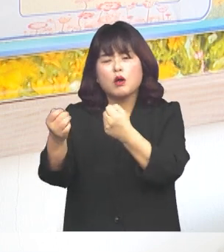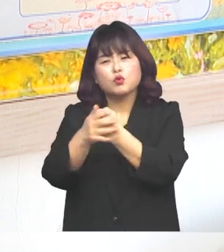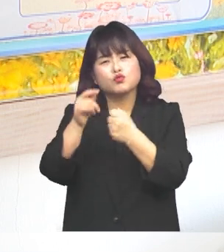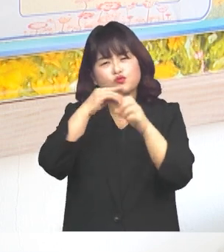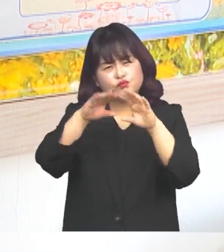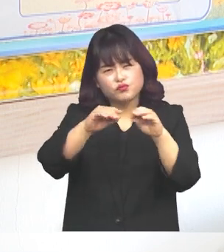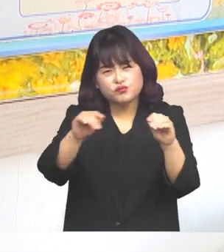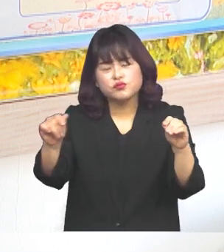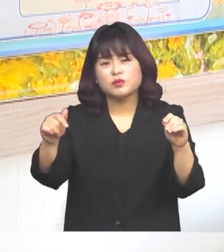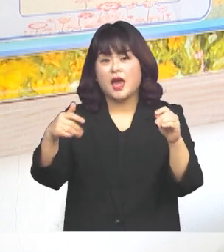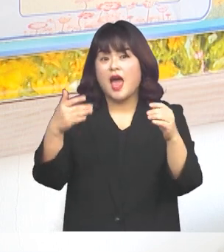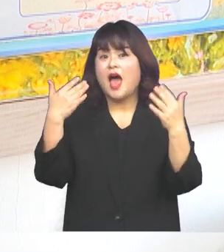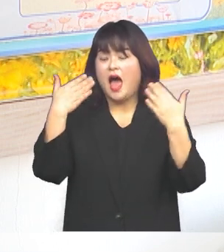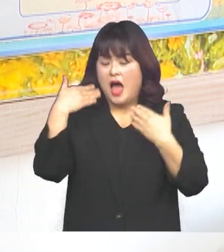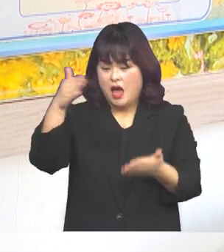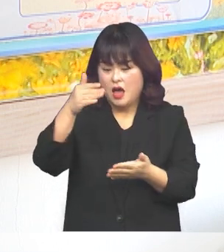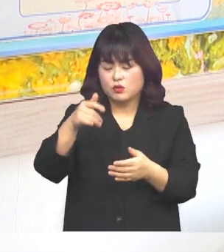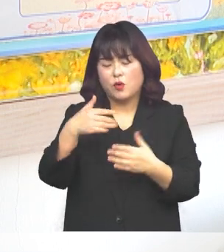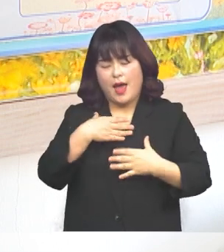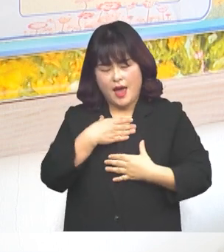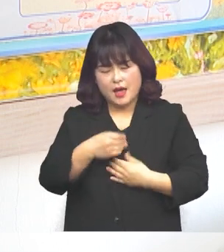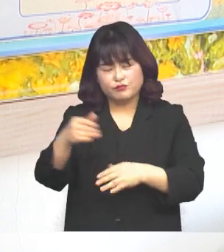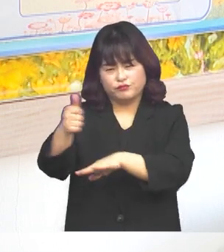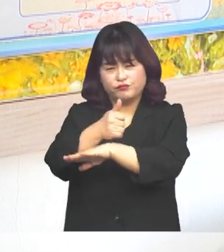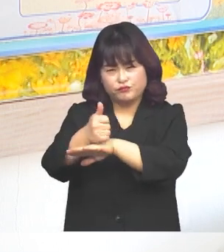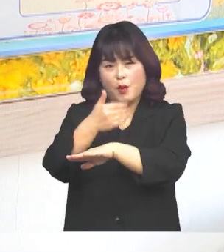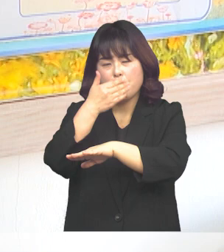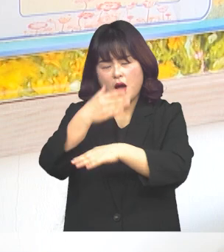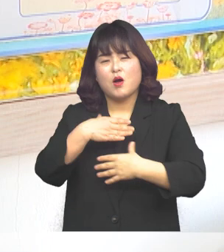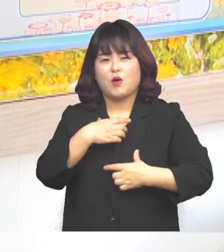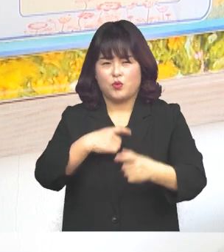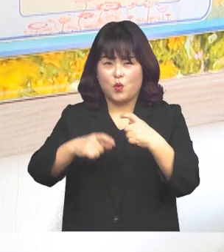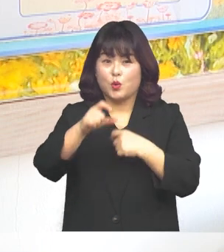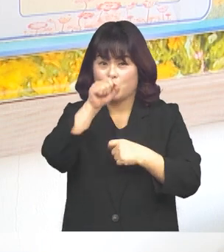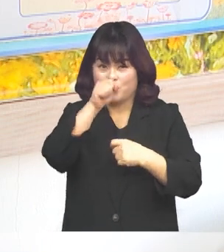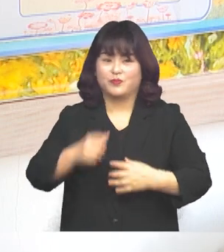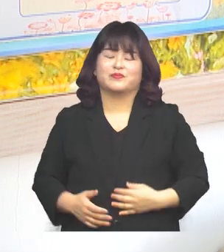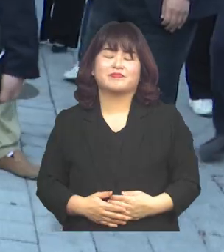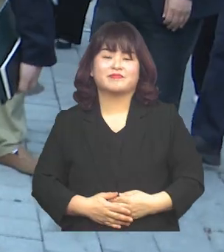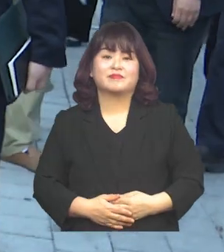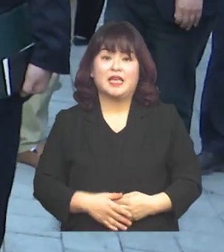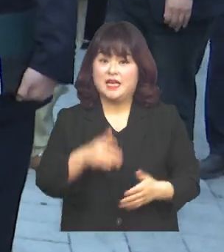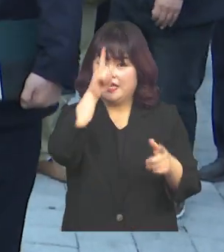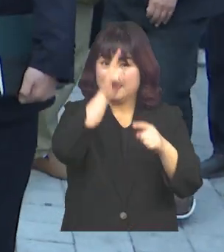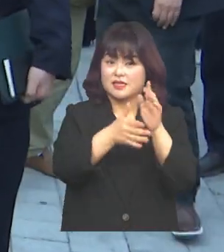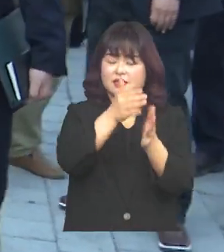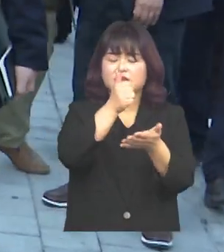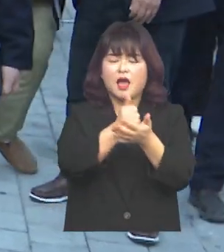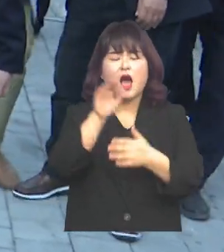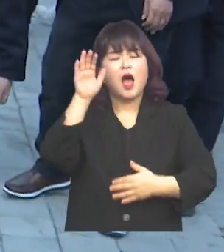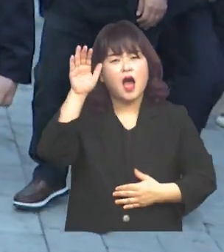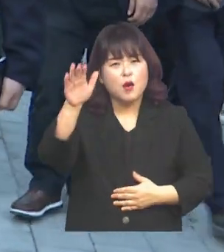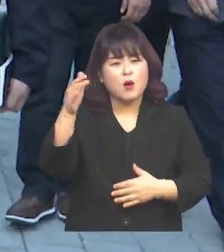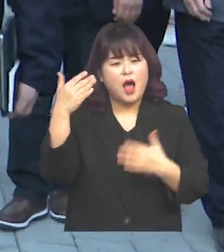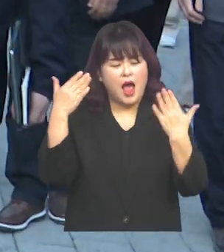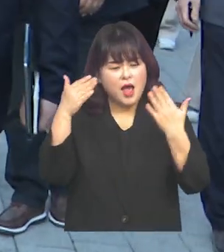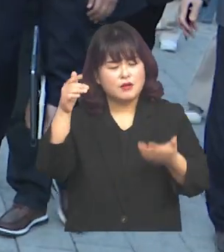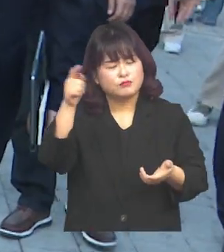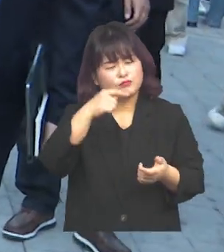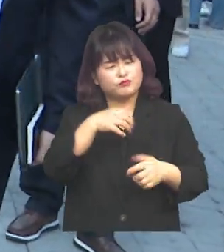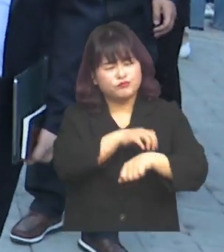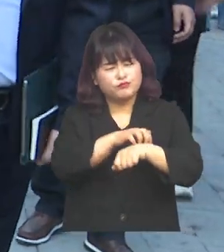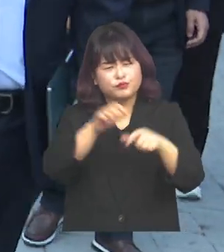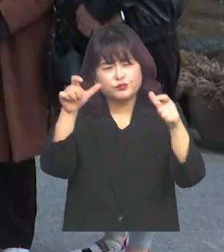빙판이었는데 눈이 높고 아이들이 안전하게 이동할 수 있어서 너무 좋습니다. 이 시장은 앞으로도